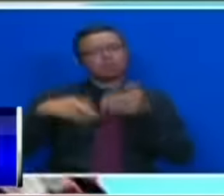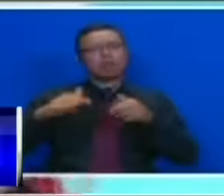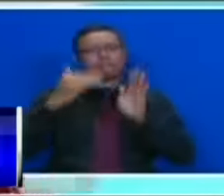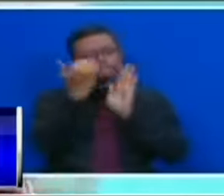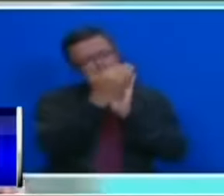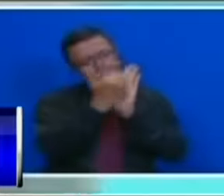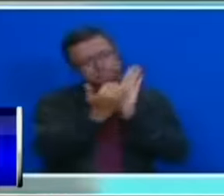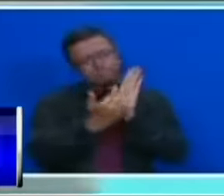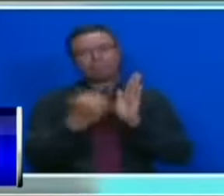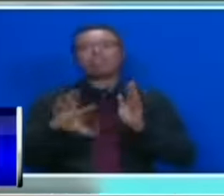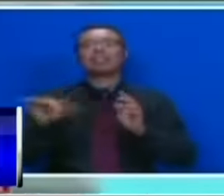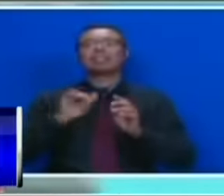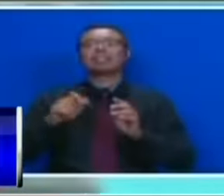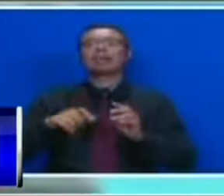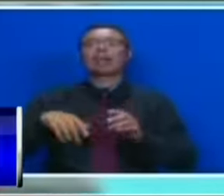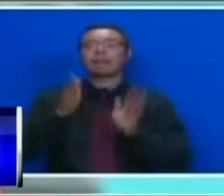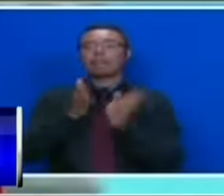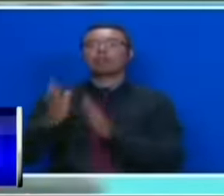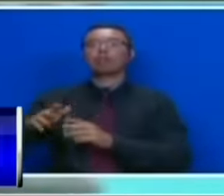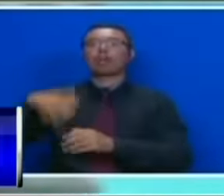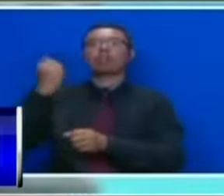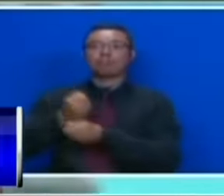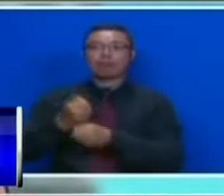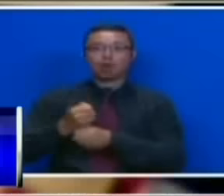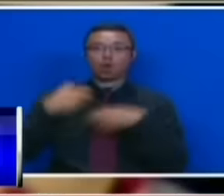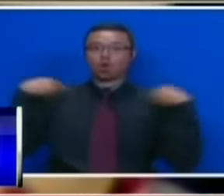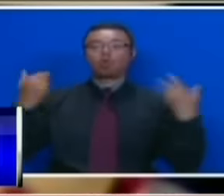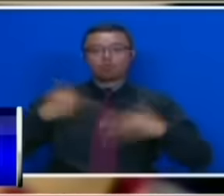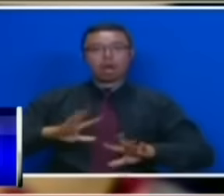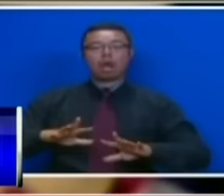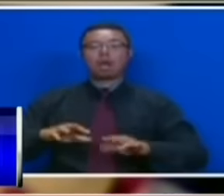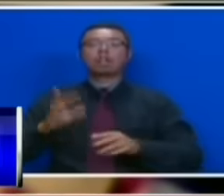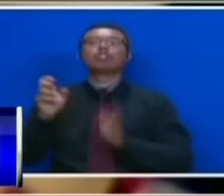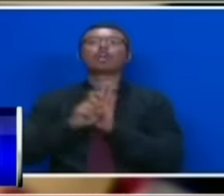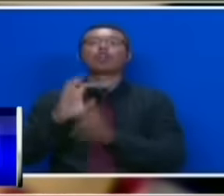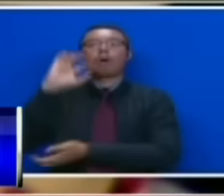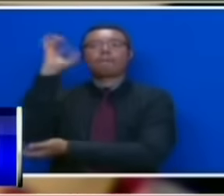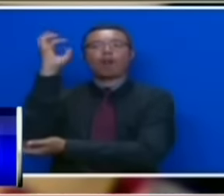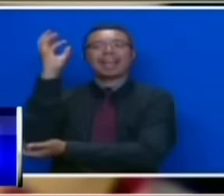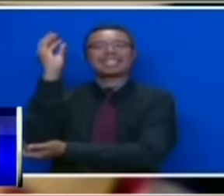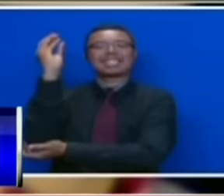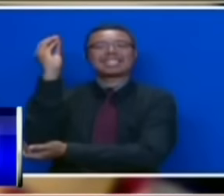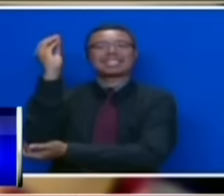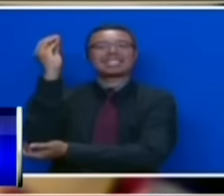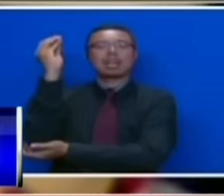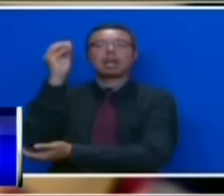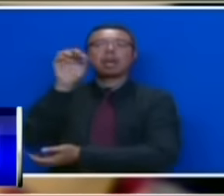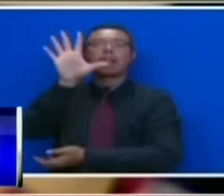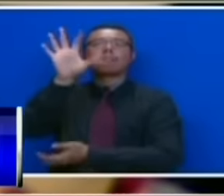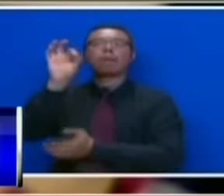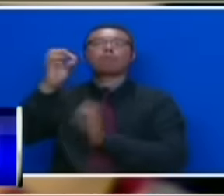pergub kita sudah bisa mengatur. Bisa Monas. Monas itu kalau kita katakan 50 hektar saja, kita gali 5 meter ke